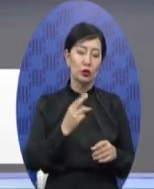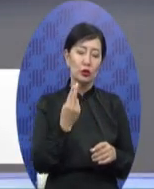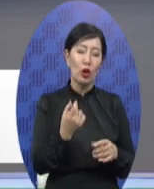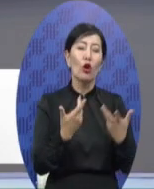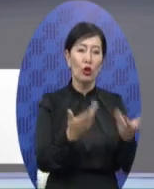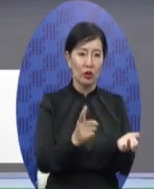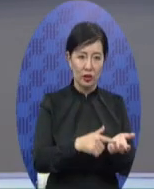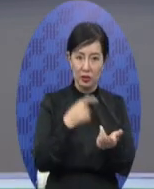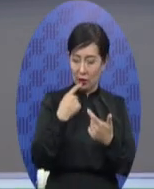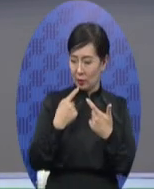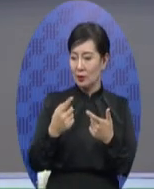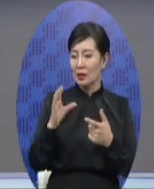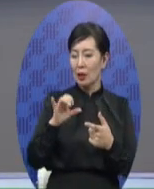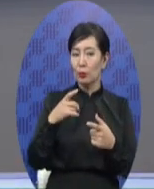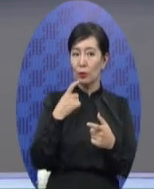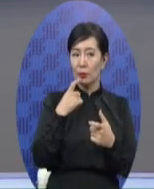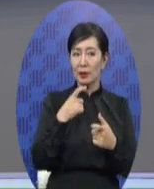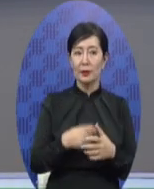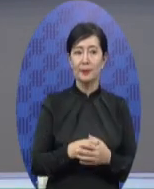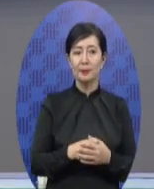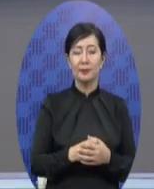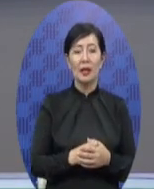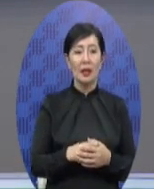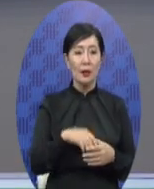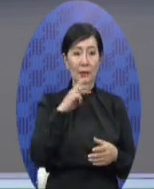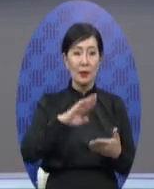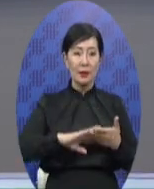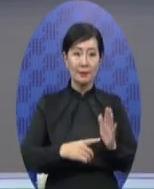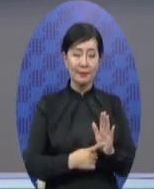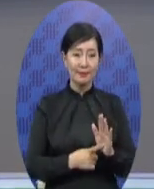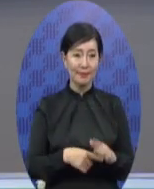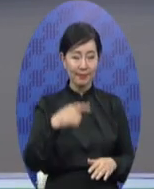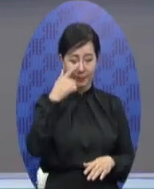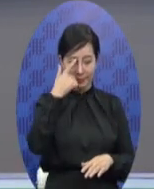мэдэгдсэн байна. Дараагийн мэдээ танилцуулъя. Манай улсын хүн амын 46%